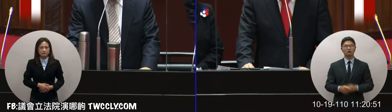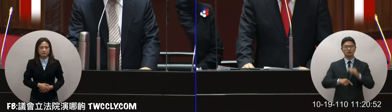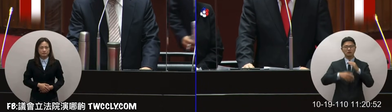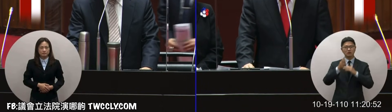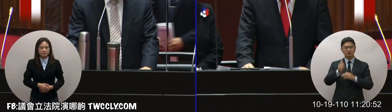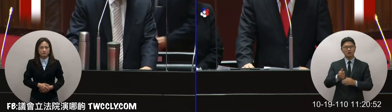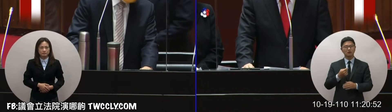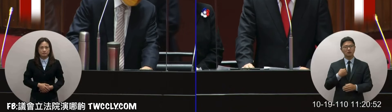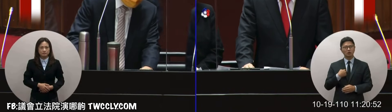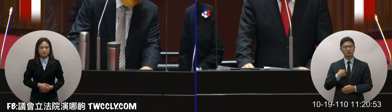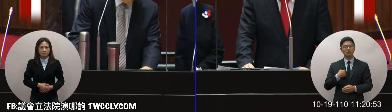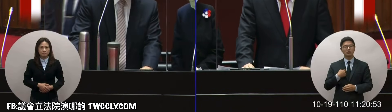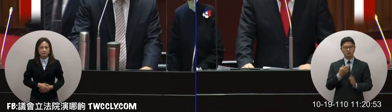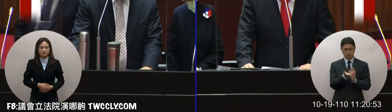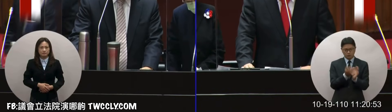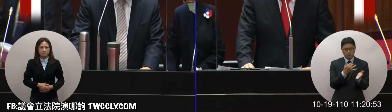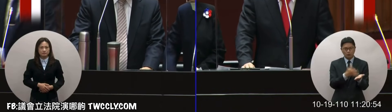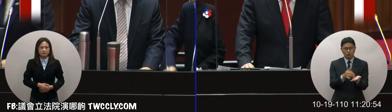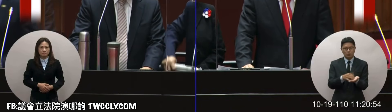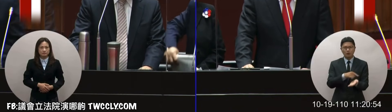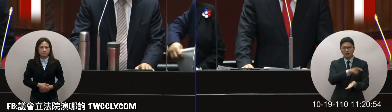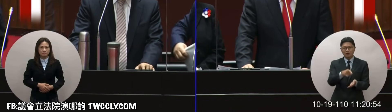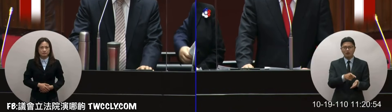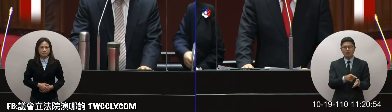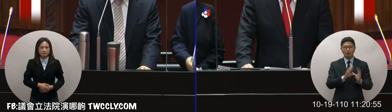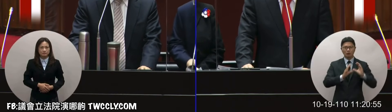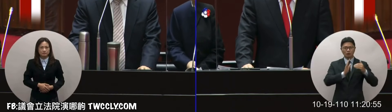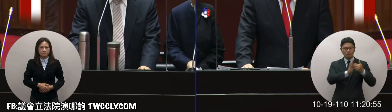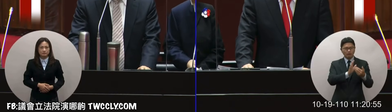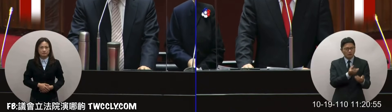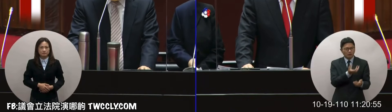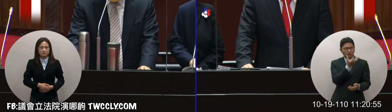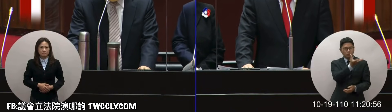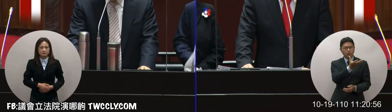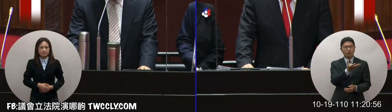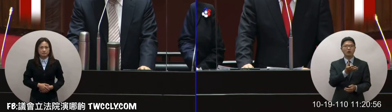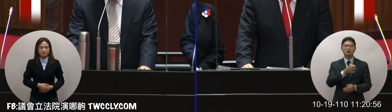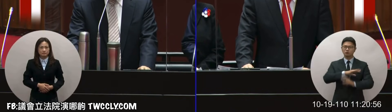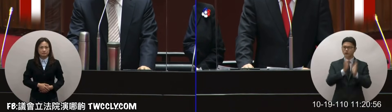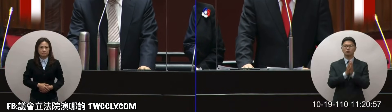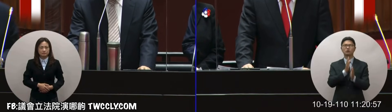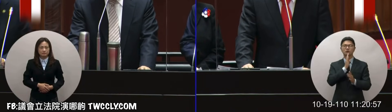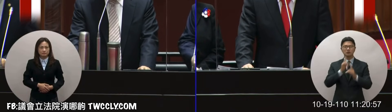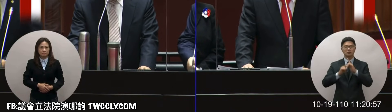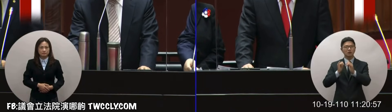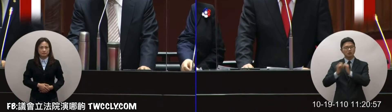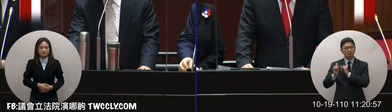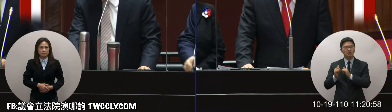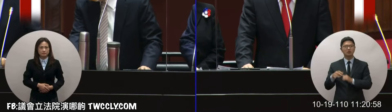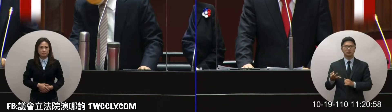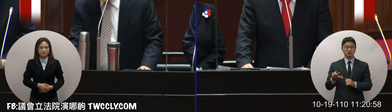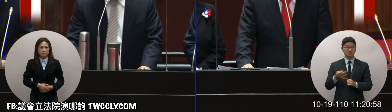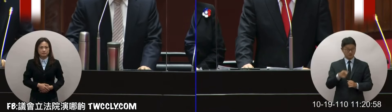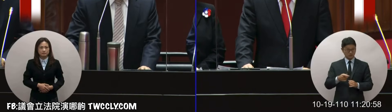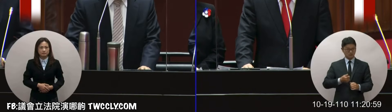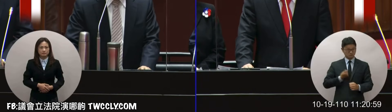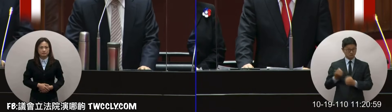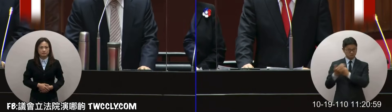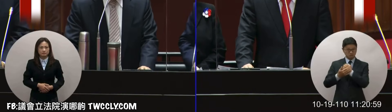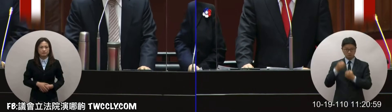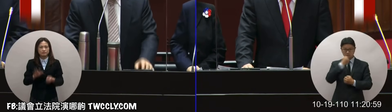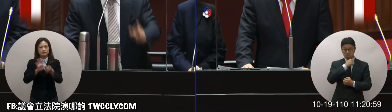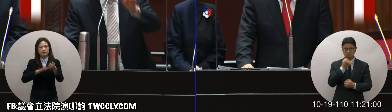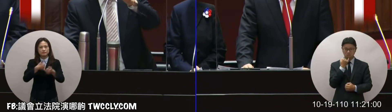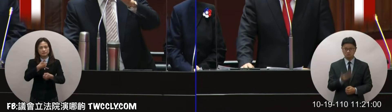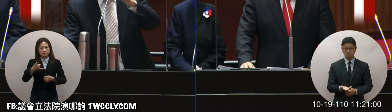我们花这么多民脂民膏 的比例是低的， 能够保卫台湾吗？ 委